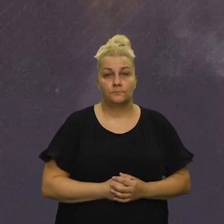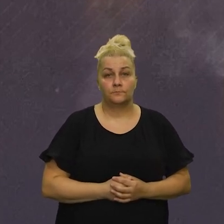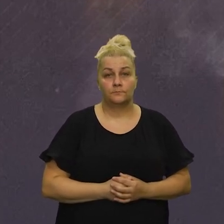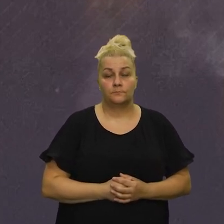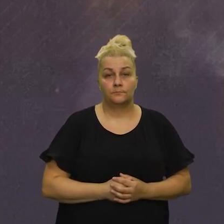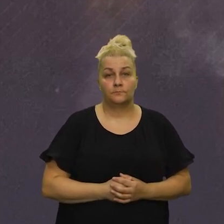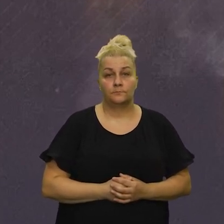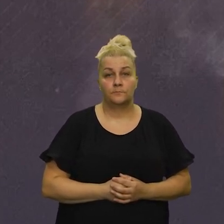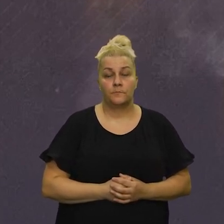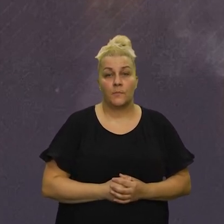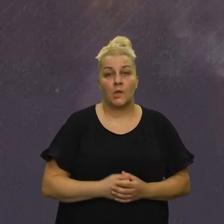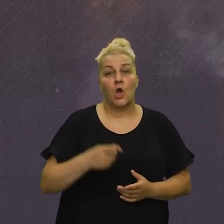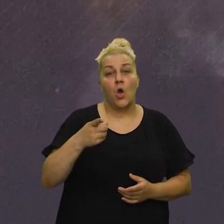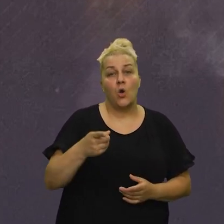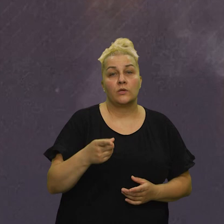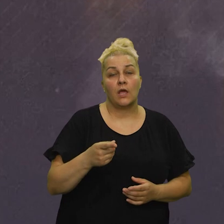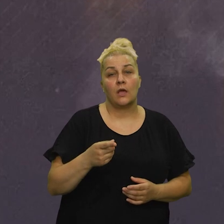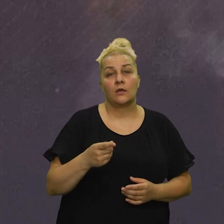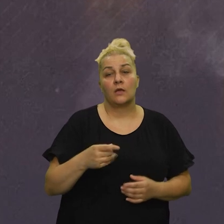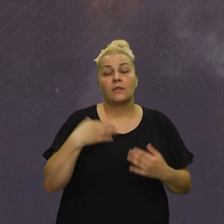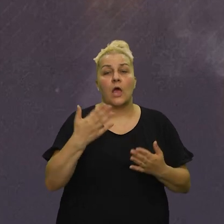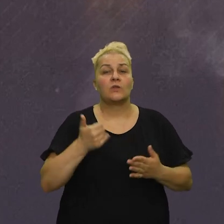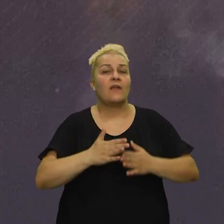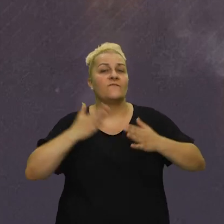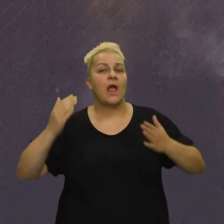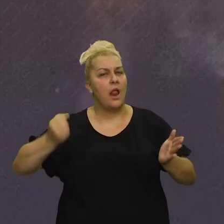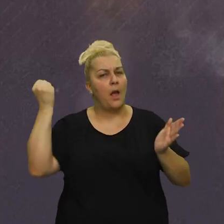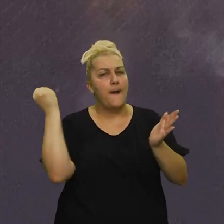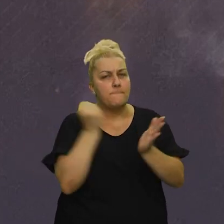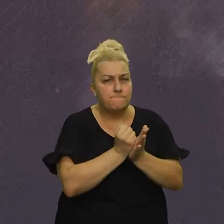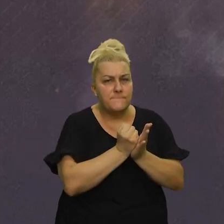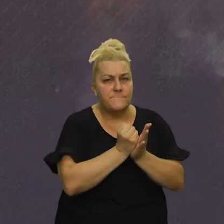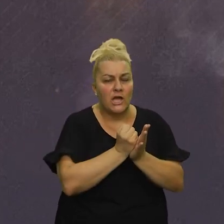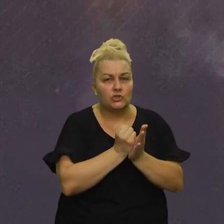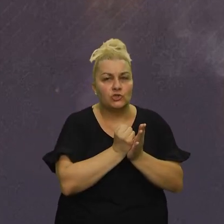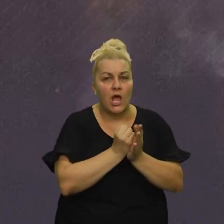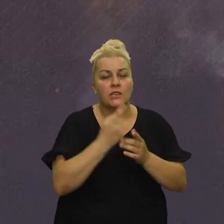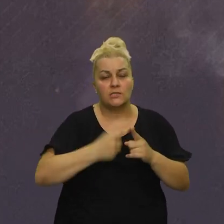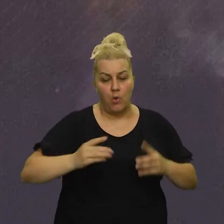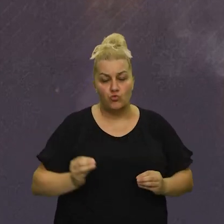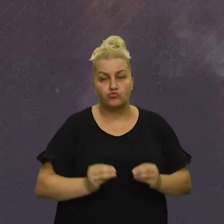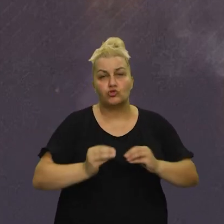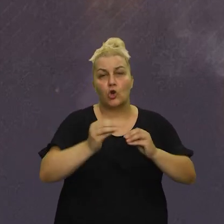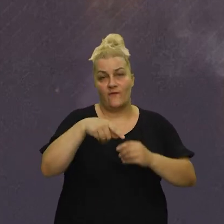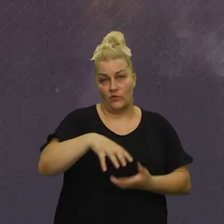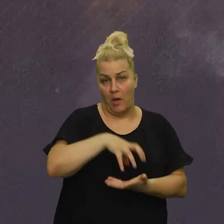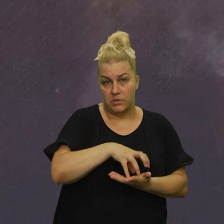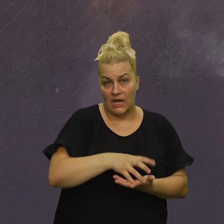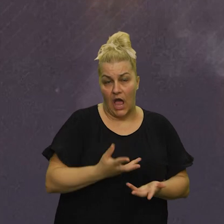jedan ogroman pečat recimo dao recimo u ustrojavanju same